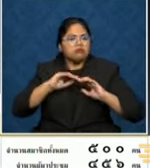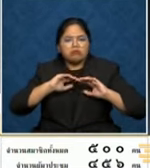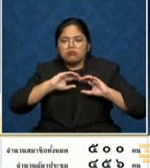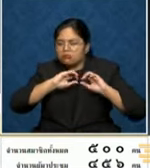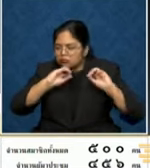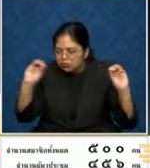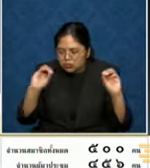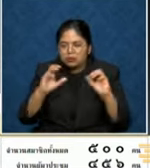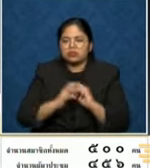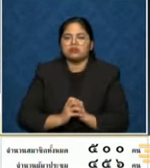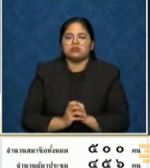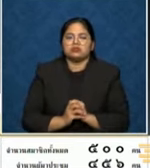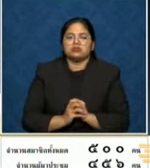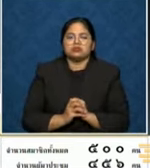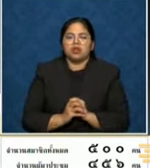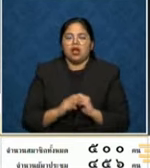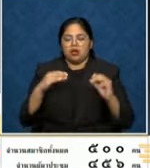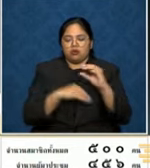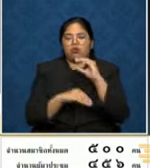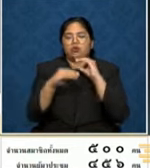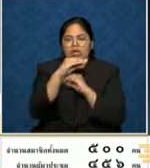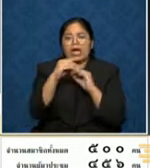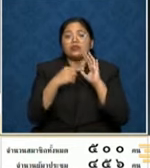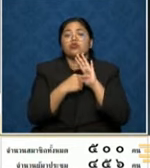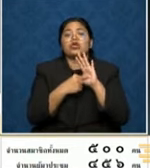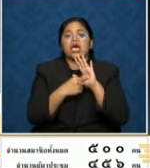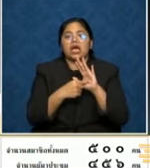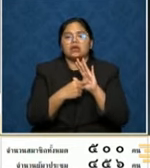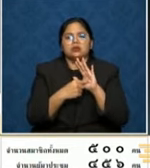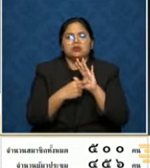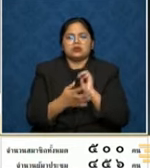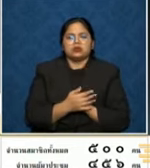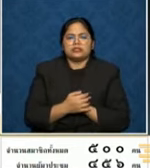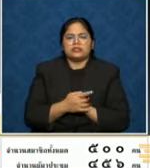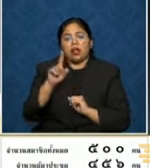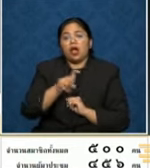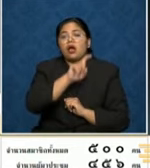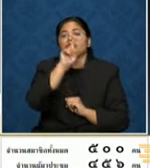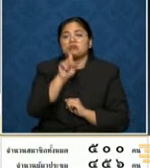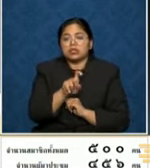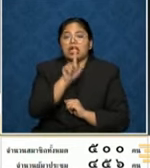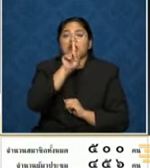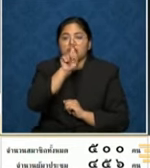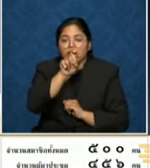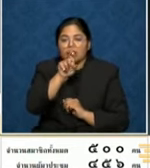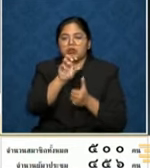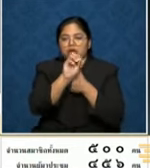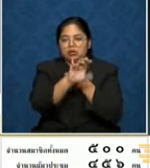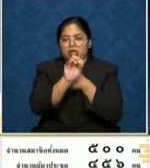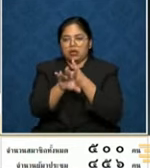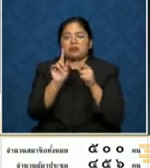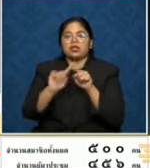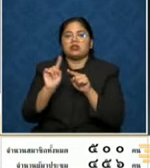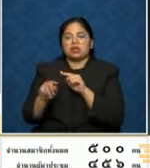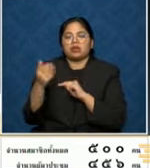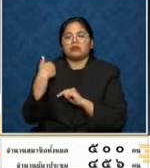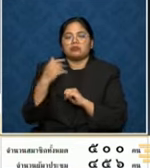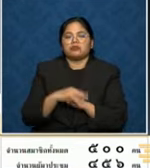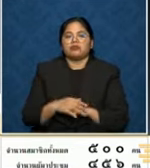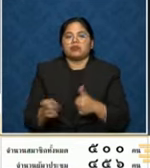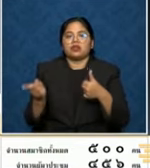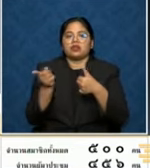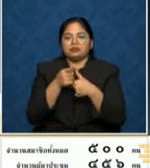ขอยกเฉพาะบางโครงการที่คิดว่าน่าควรค่าแก่การตั้งคำถามและให้ข้อเสนอแนะค่ะเรื่องแรกค่ะเรื่อง